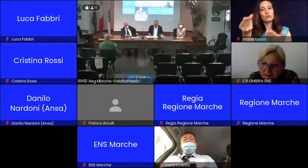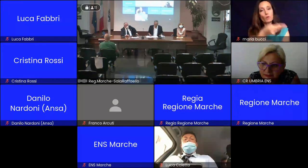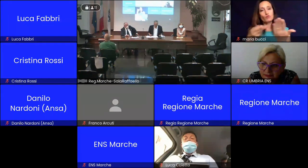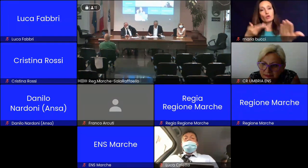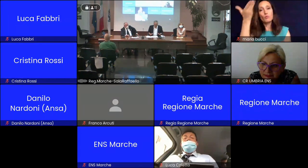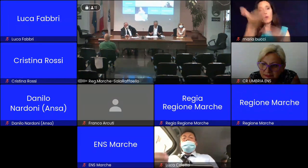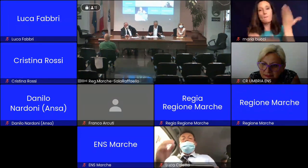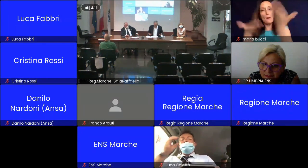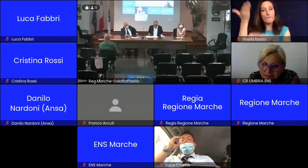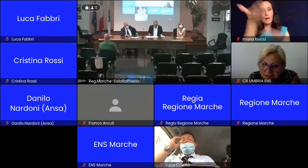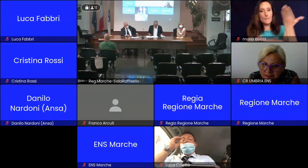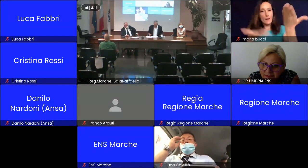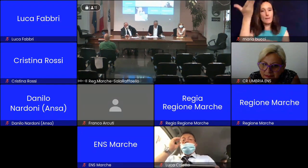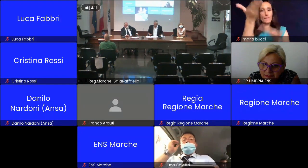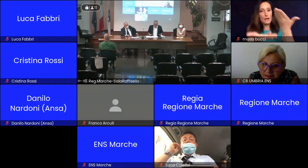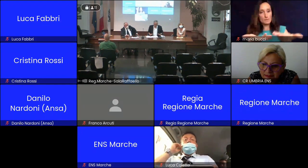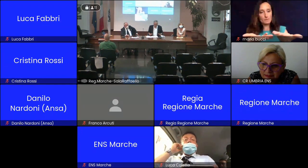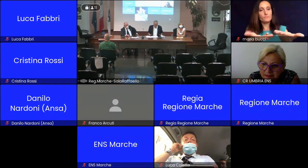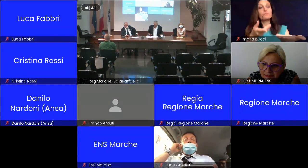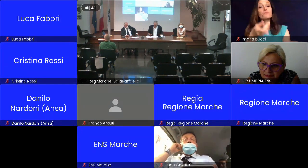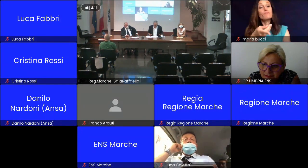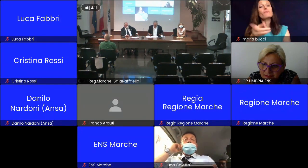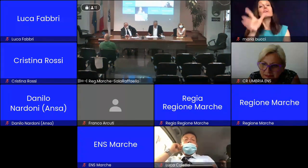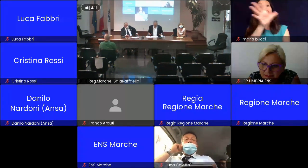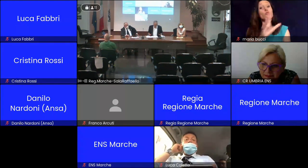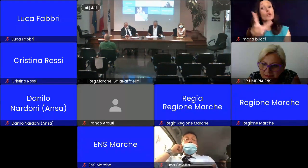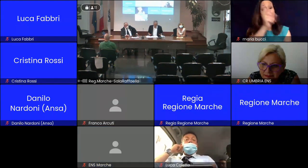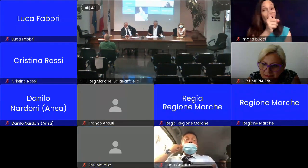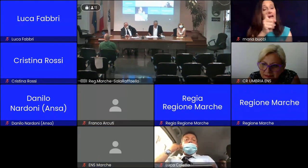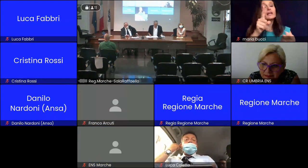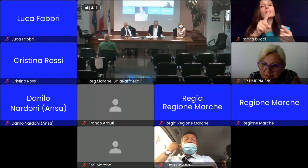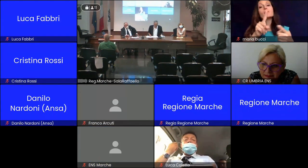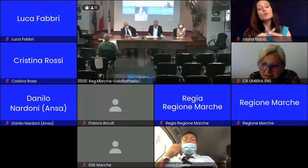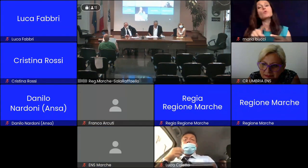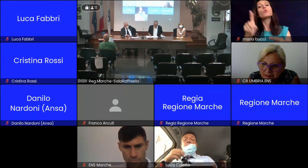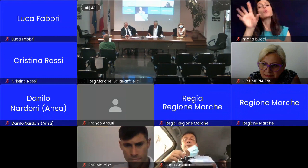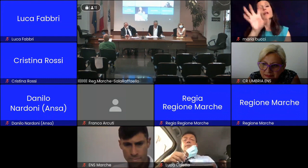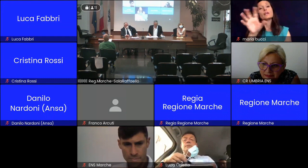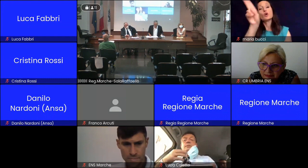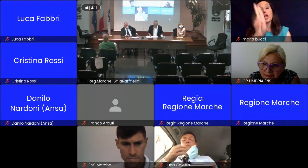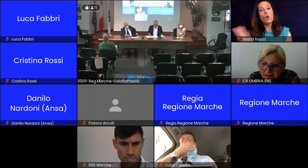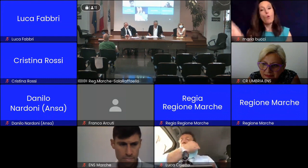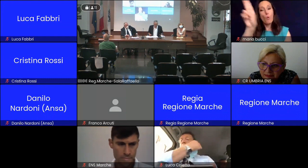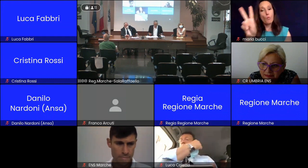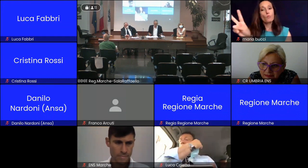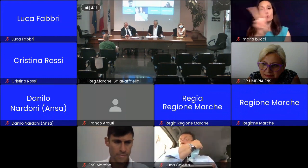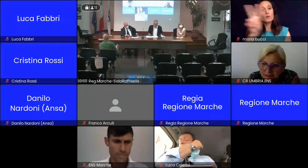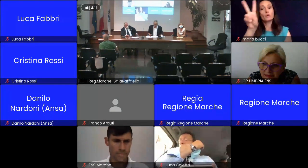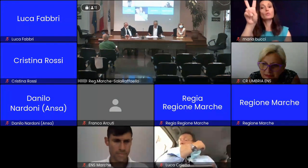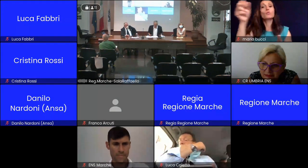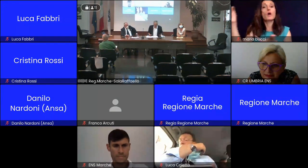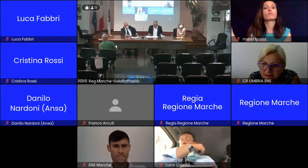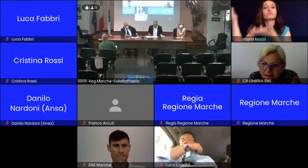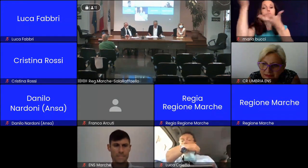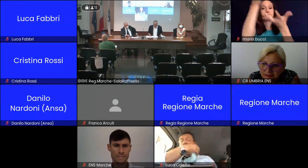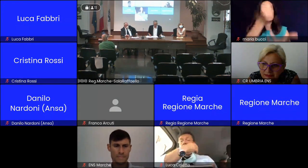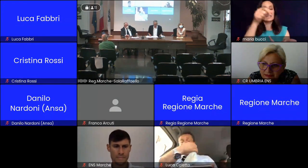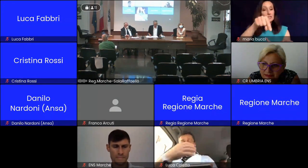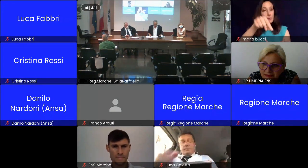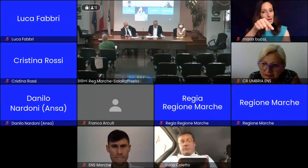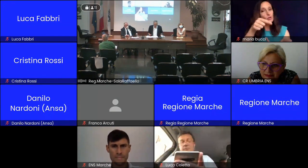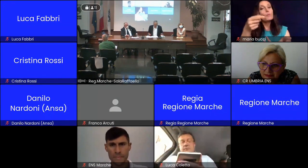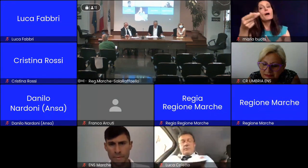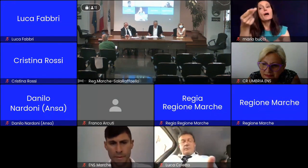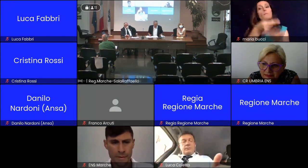avviare questo intervento per la diffusione dei servizi di interpretariato della lingua dei segni, la